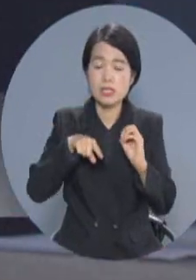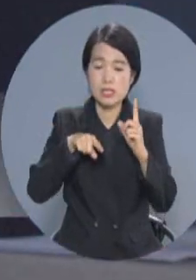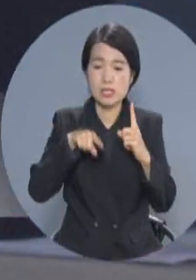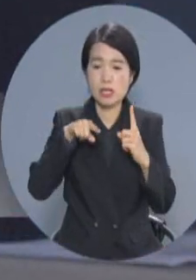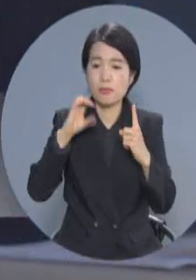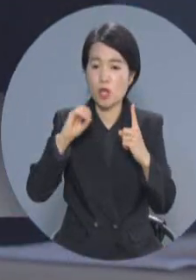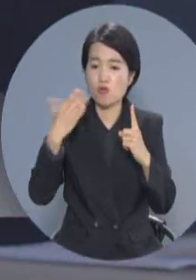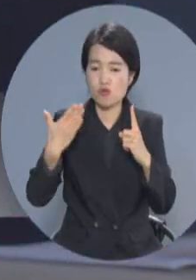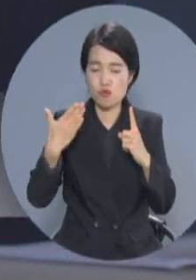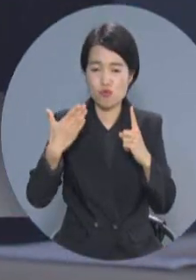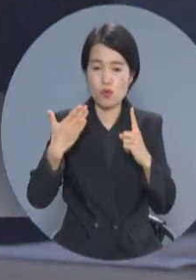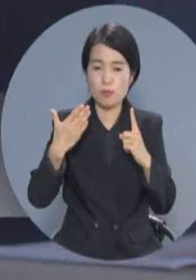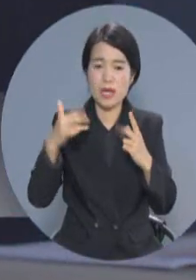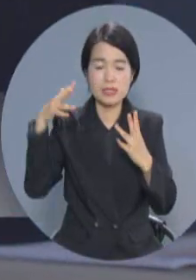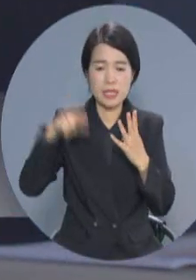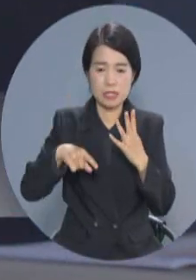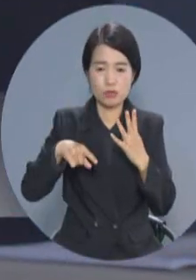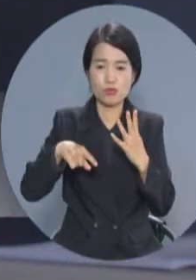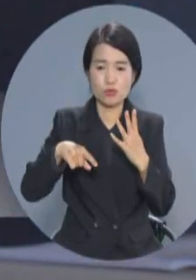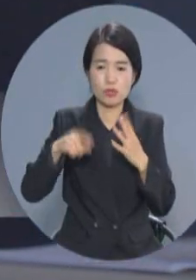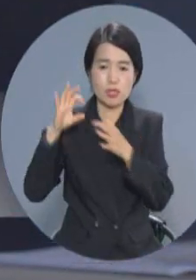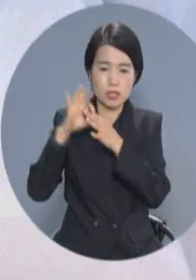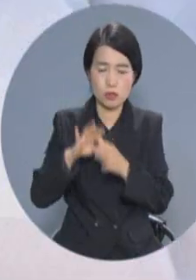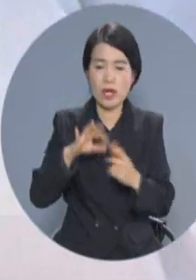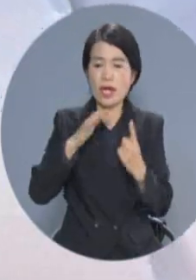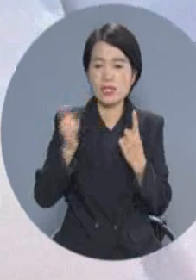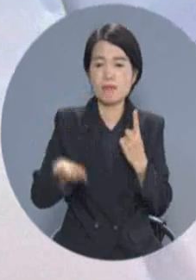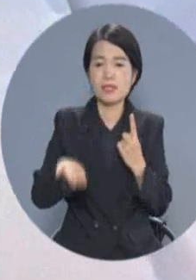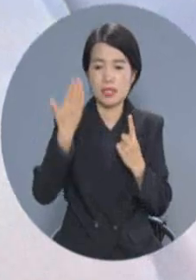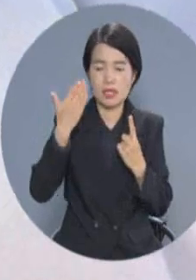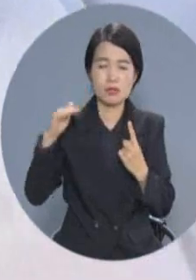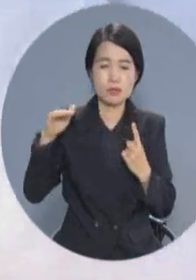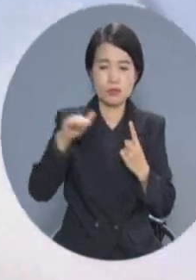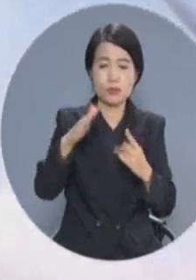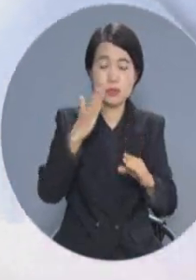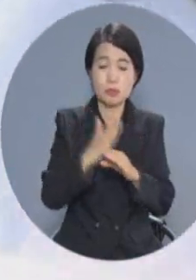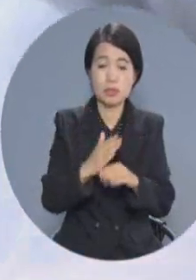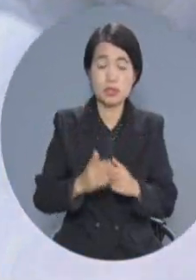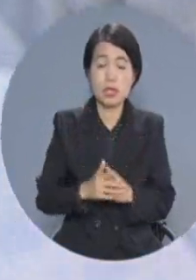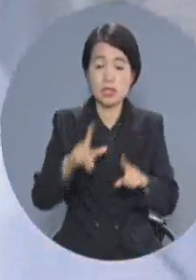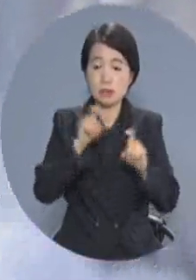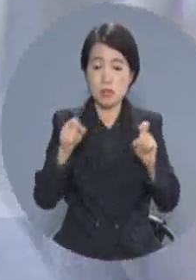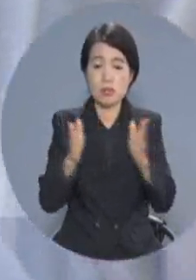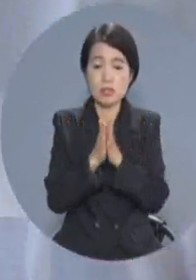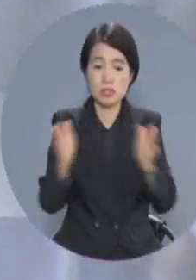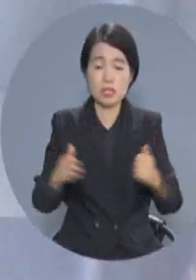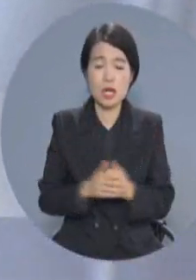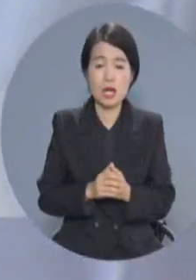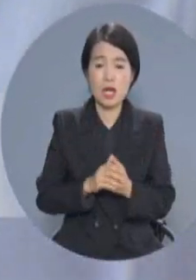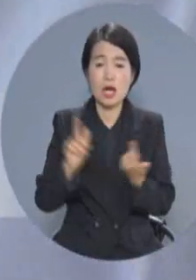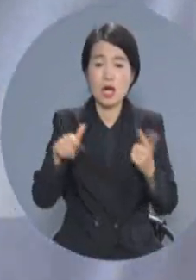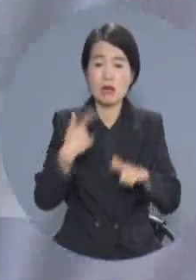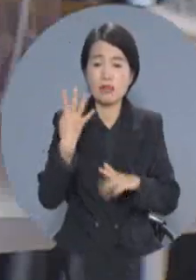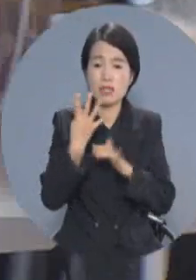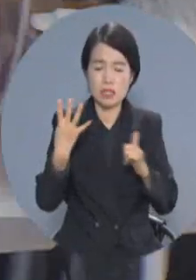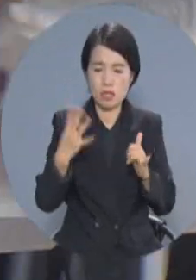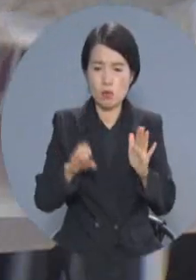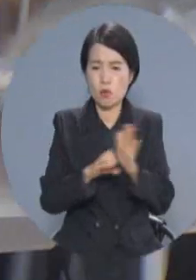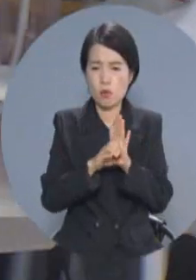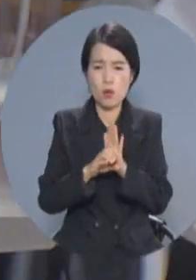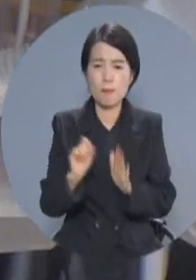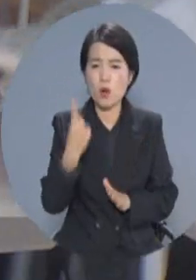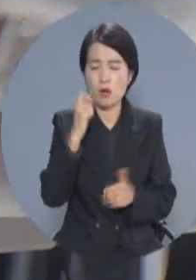1.09명으로 4주 연속 1명 이상을 유지하고 있습니다. 특히 이달 들어 많게는 하루 4명이 코로나19로 숨지는